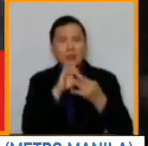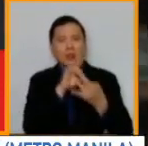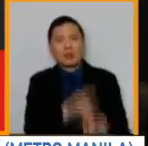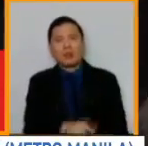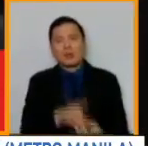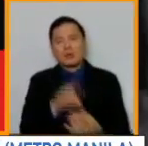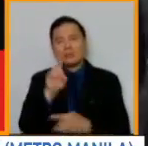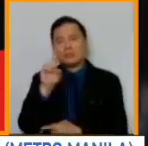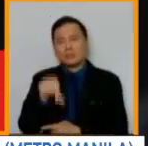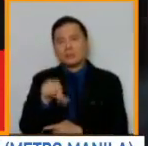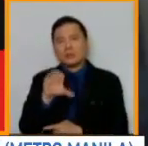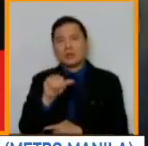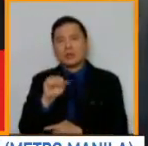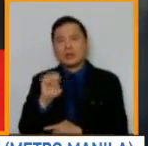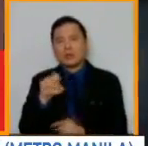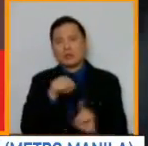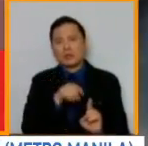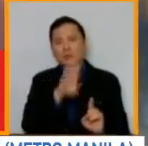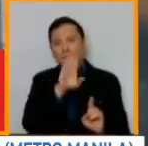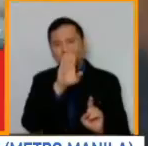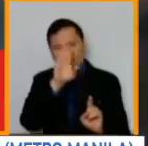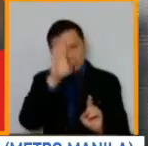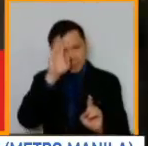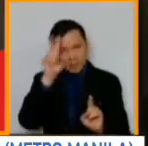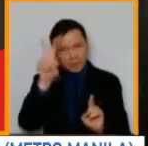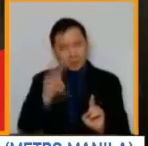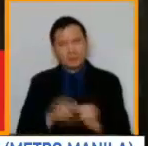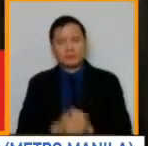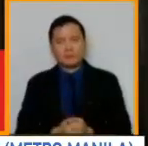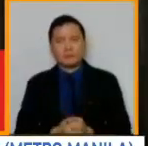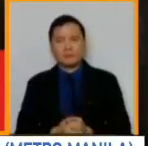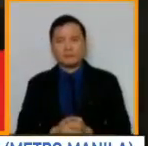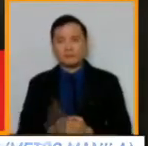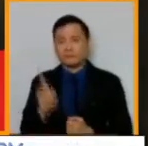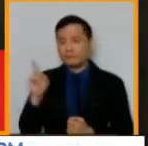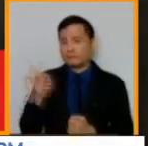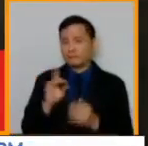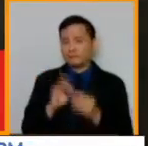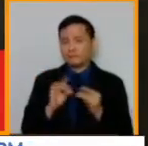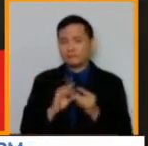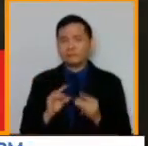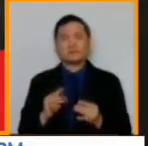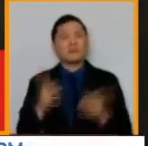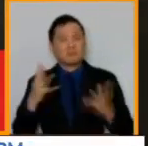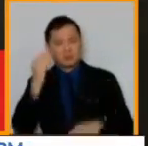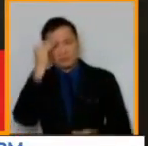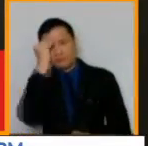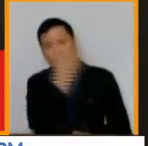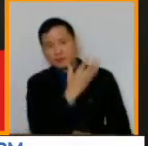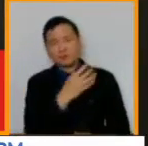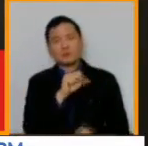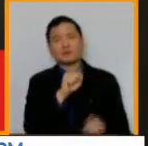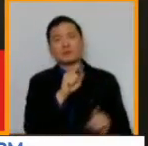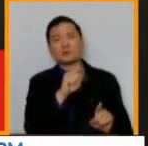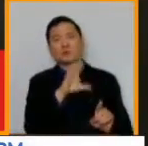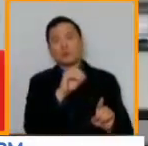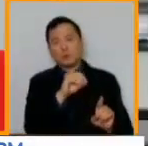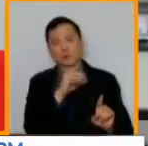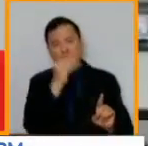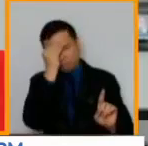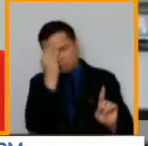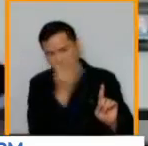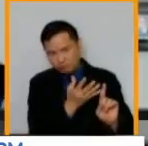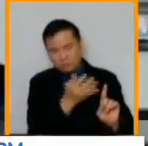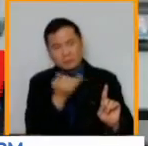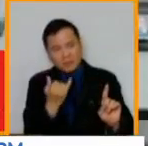Senador Bongbong Marcos. I already informed Senate President Soto. Okay. So I'm just waiting for him to, you know,